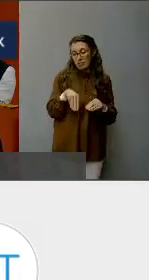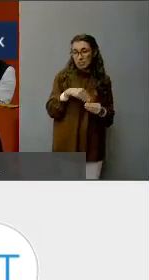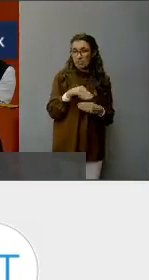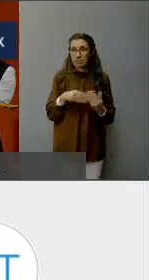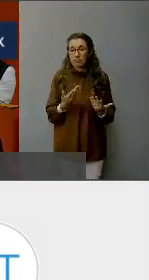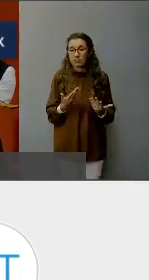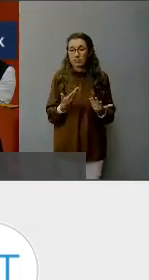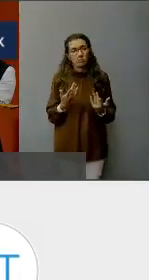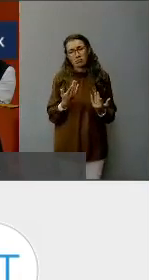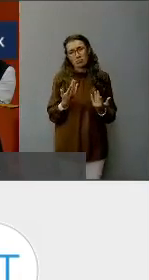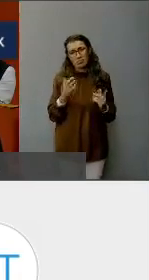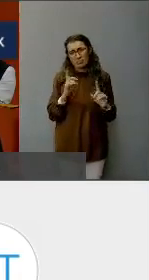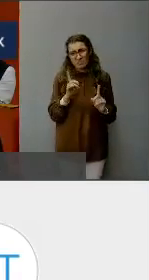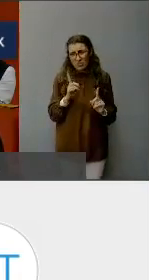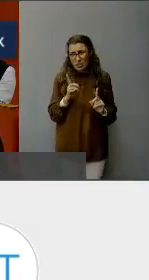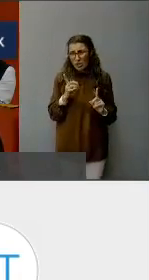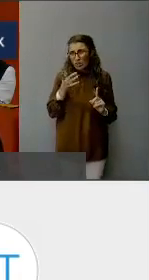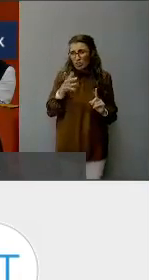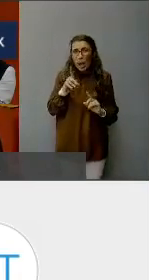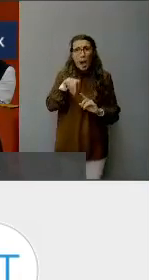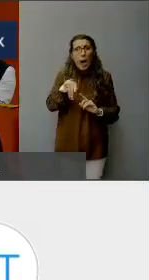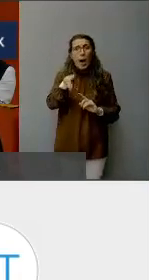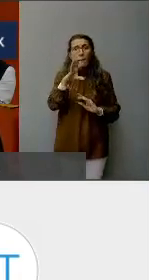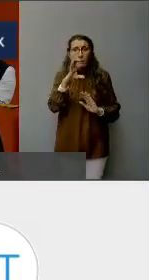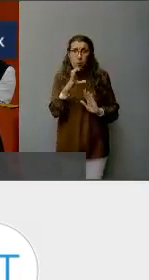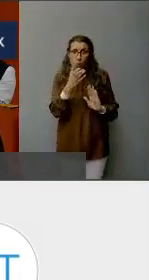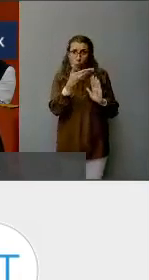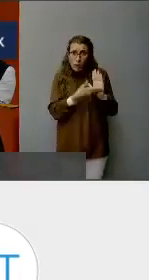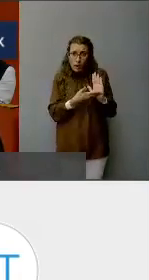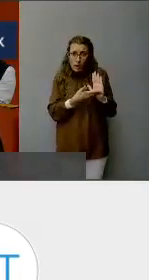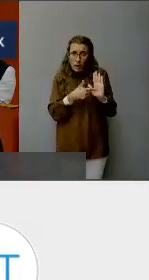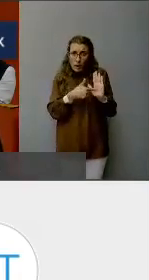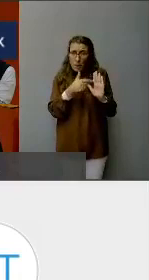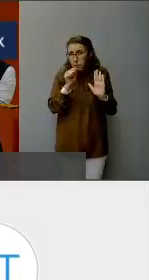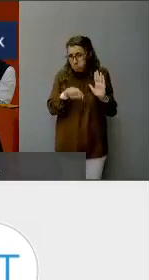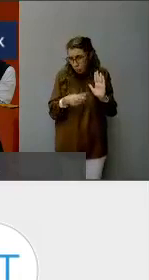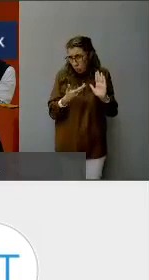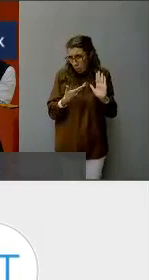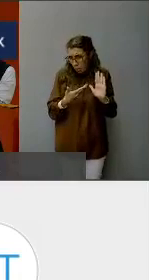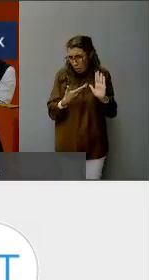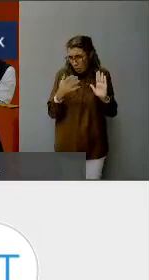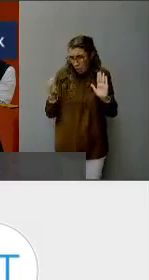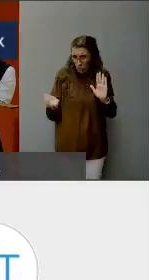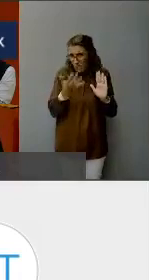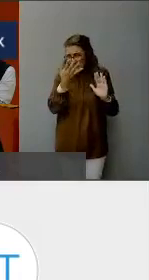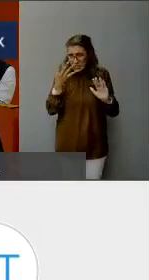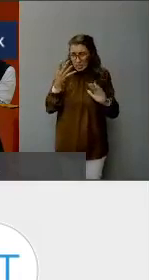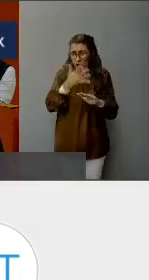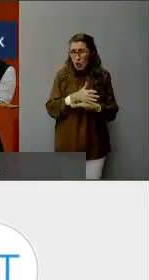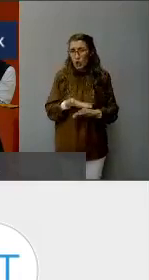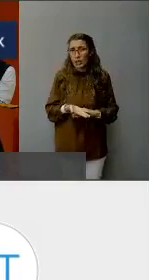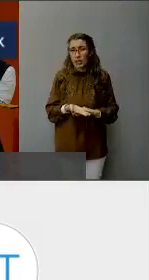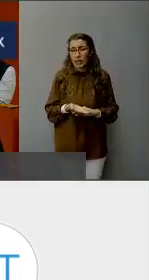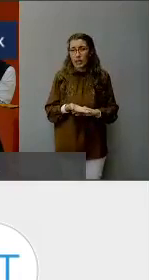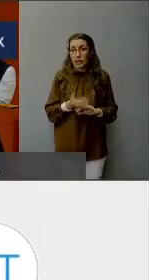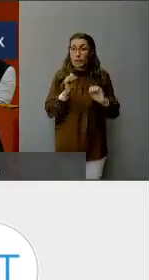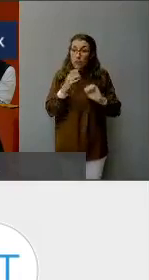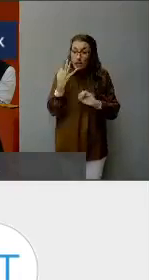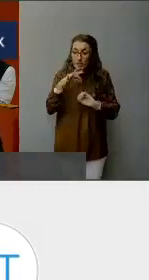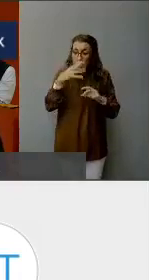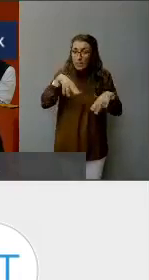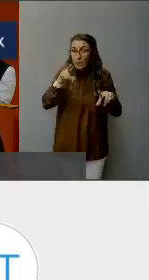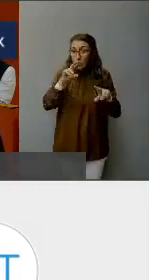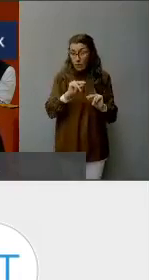nascondiamoci che volevo dire già il puc attuale poteva concedere a concedeva già la possibilità di riqualificare